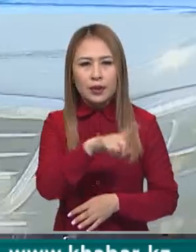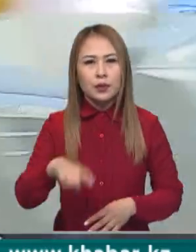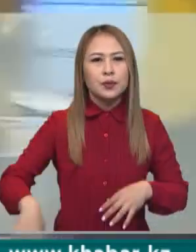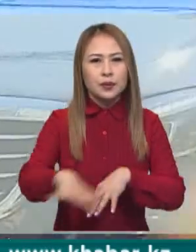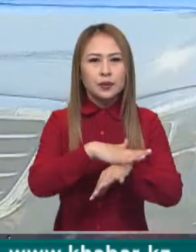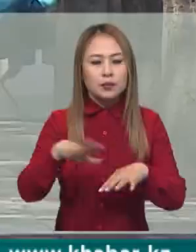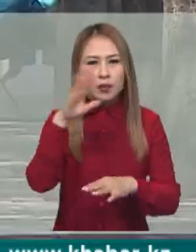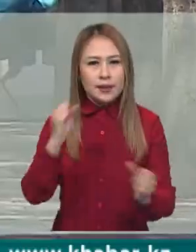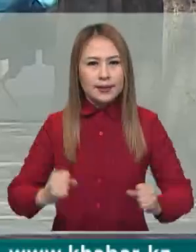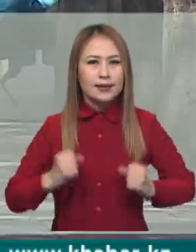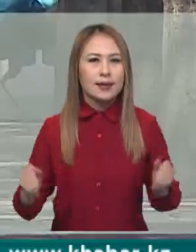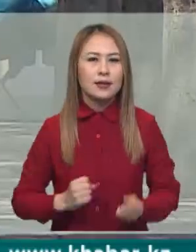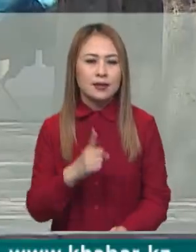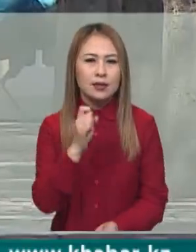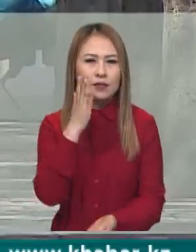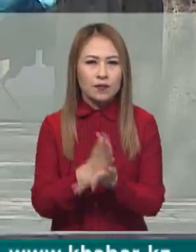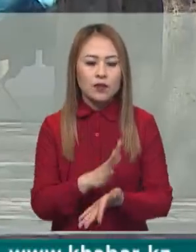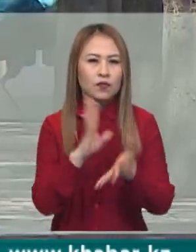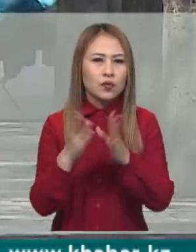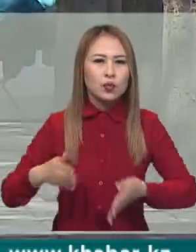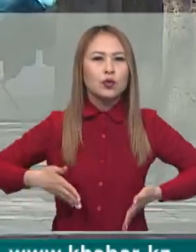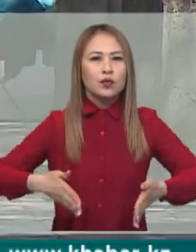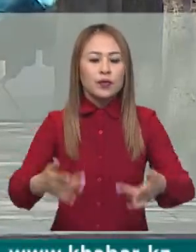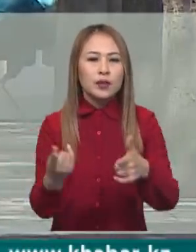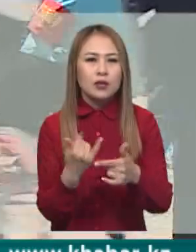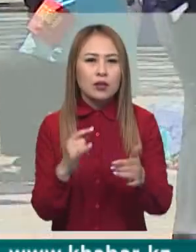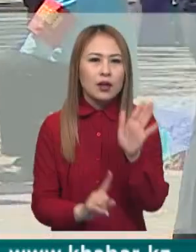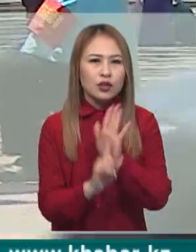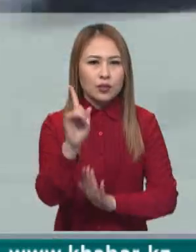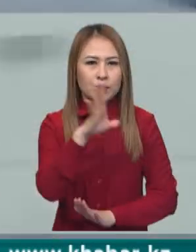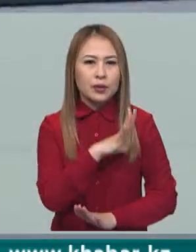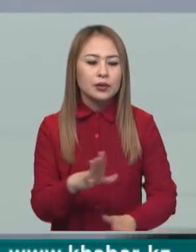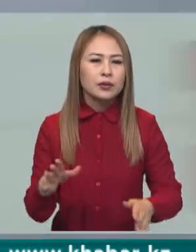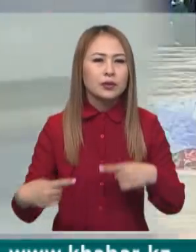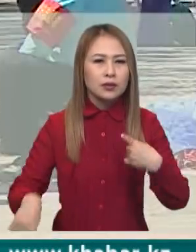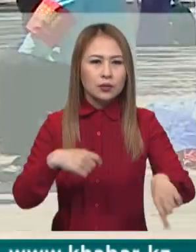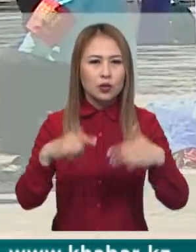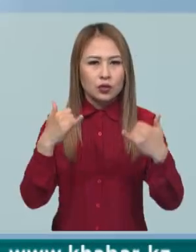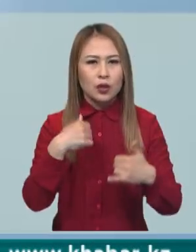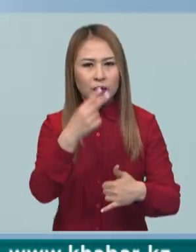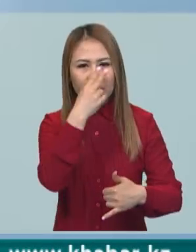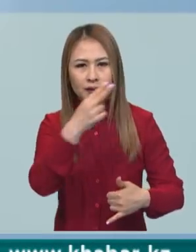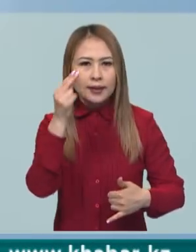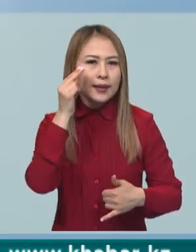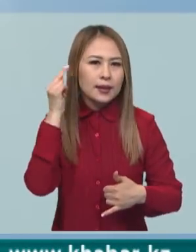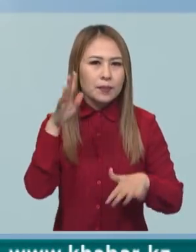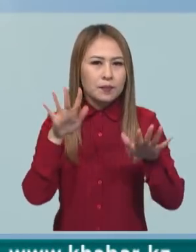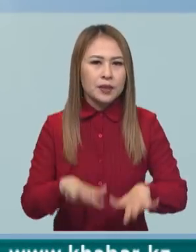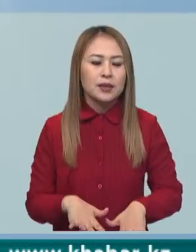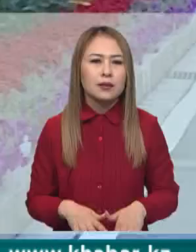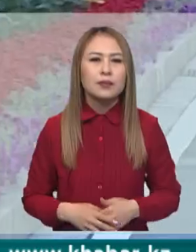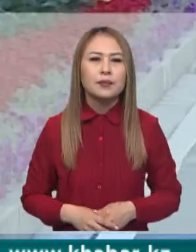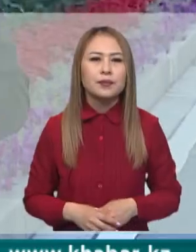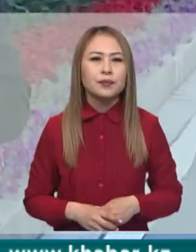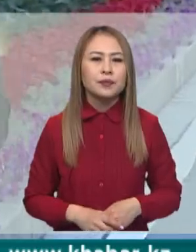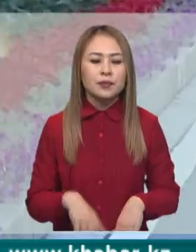жоқтан бар жасауға бейімдеді емес пе? Ұлы Жібек жолы дәл осы аймақтан бастау алды. Сауда жолы мына бүгін біз көріп отырған Қытайды Қытай етті.